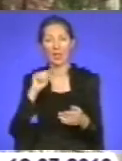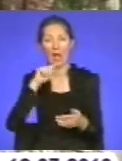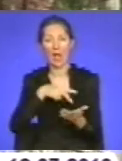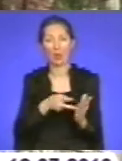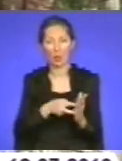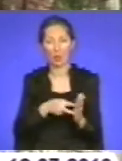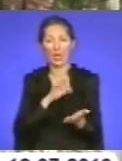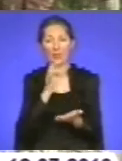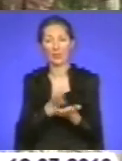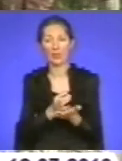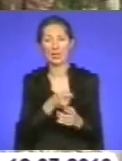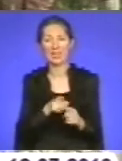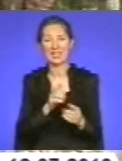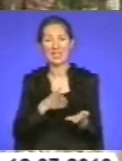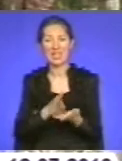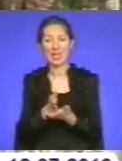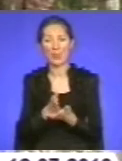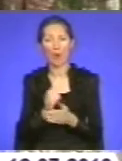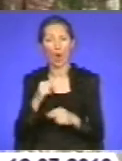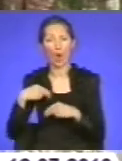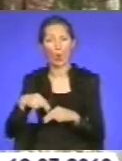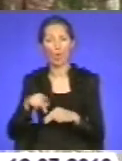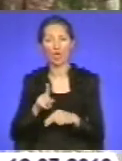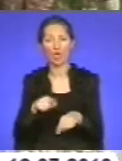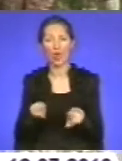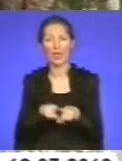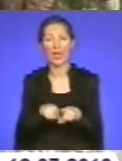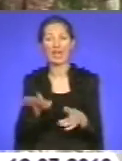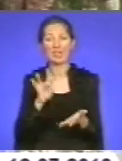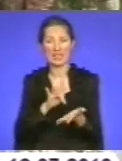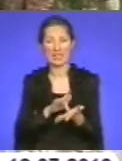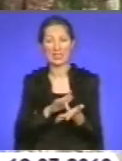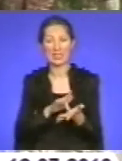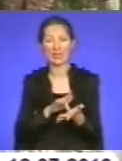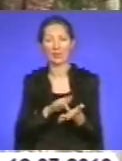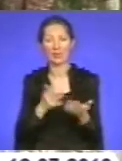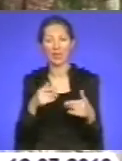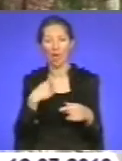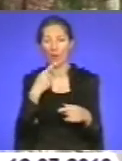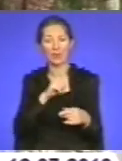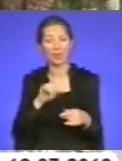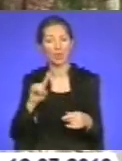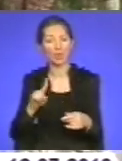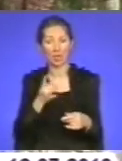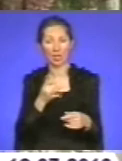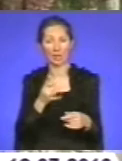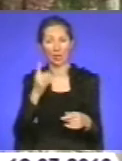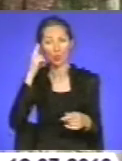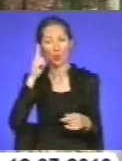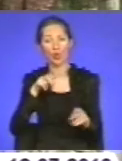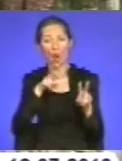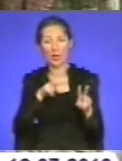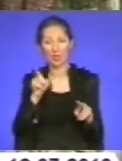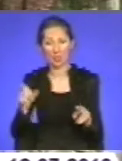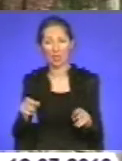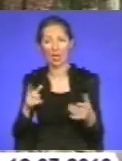даний напрямок роботи. Що таке центр, я вже говорив не один раз. Думаю, що глядачі і,